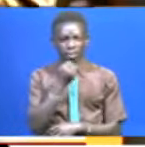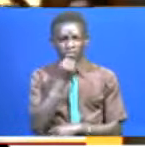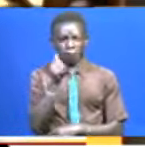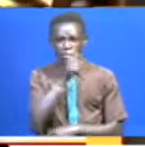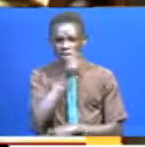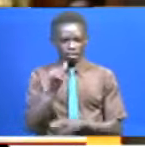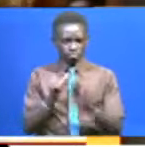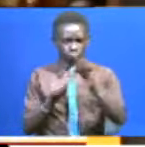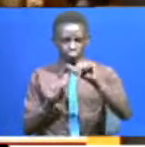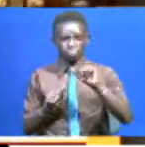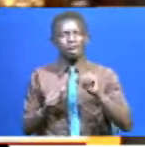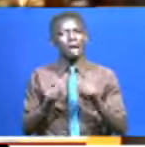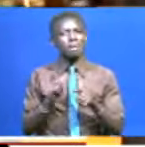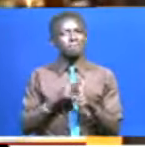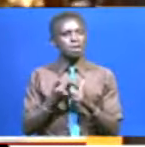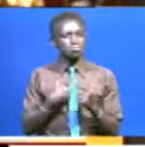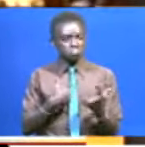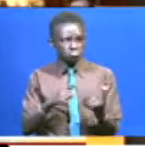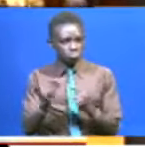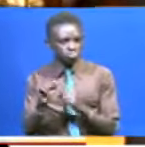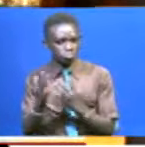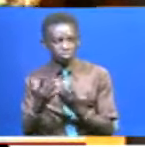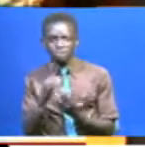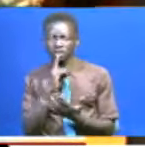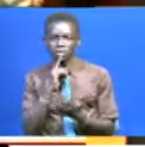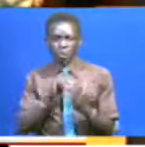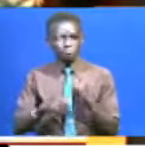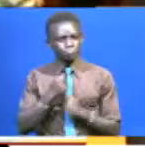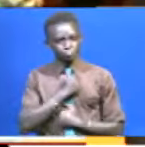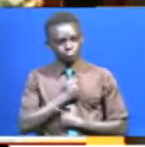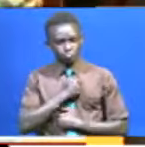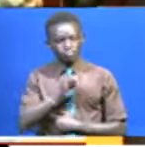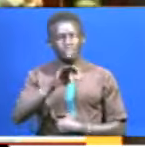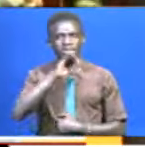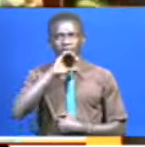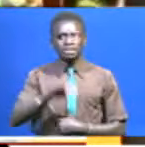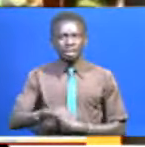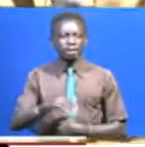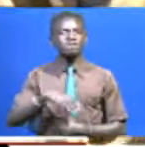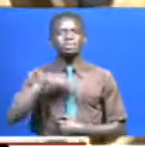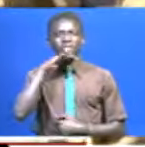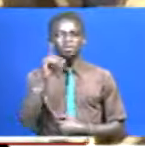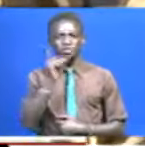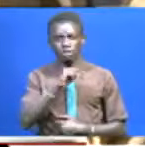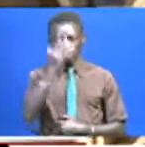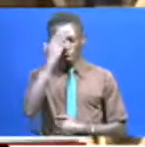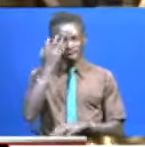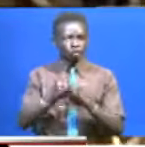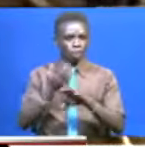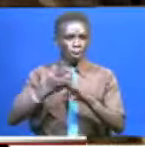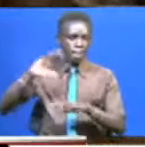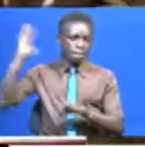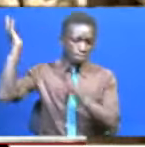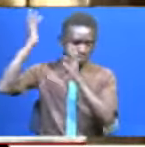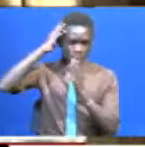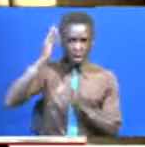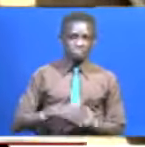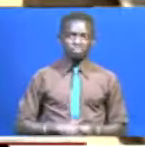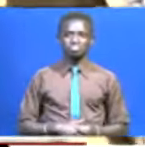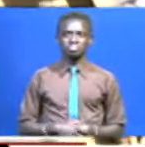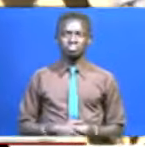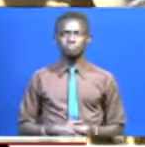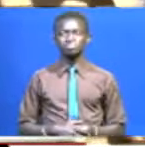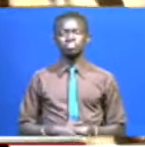Nikaenda akaniambia, pole kijana yako amefariki, aliangukiwa na mawe. Tunaomba wananchi wakuwe